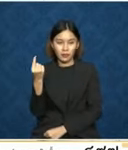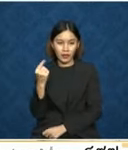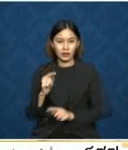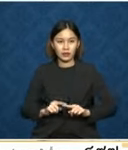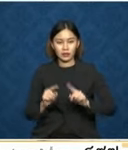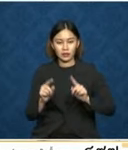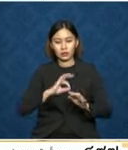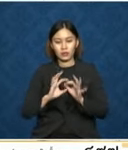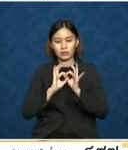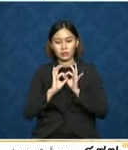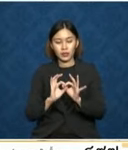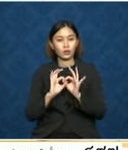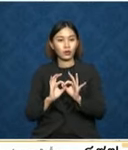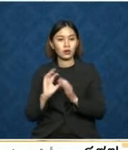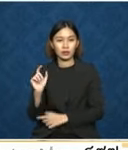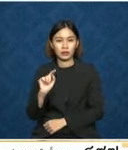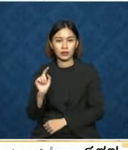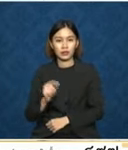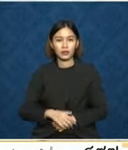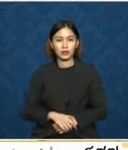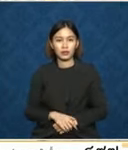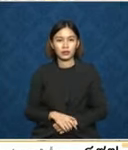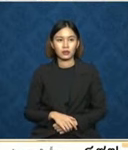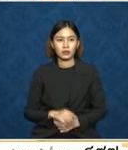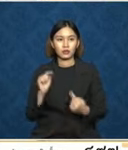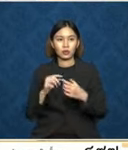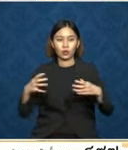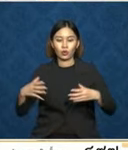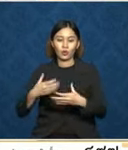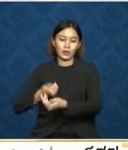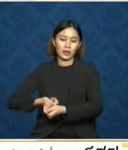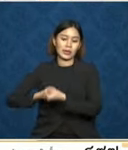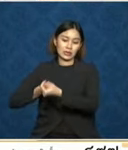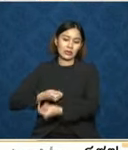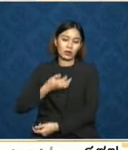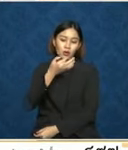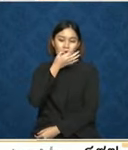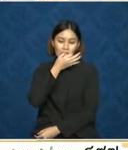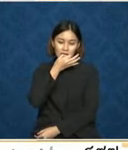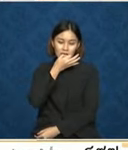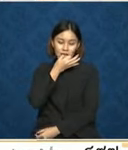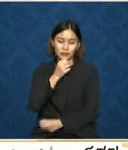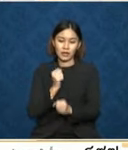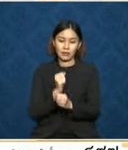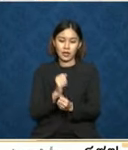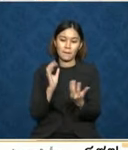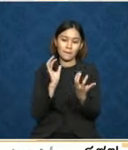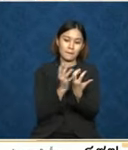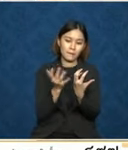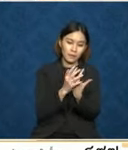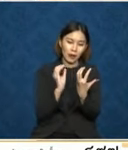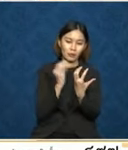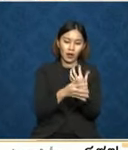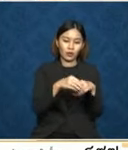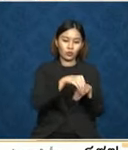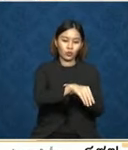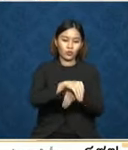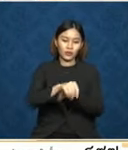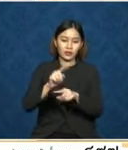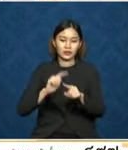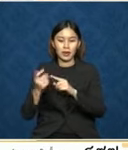เรื่องของเกษตรกกรอาชีพเอ่อปลูกพืชทางการเกษตรอย่างอื่นใช้สารเคมีและเทลงไปใน